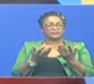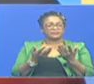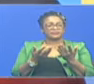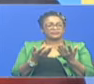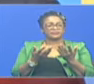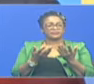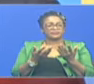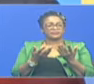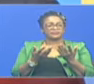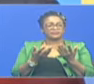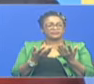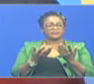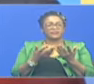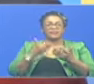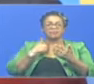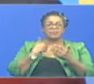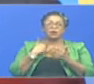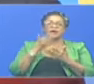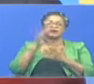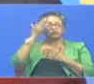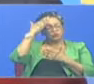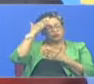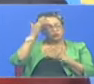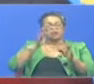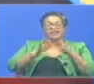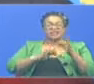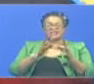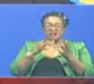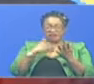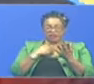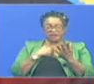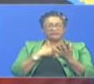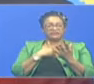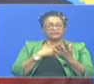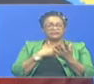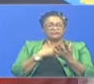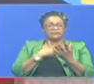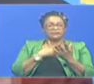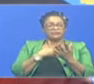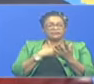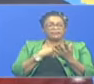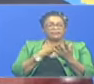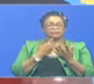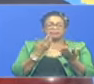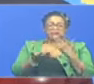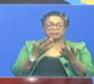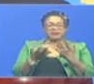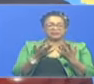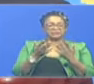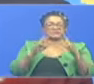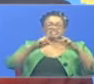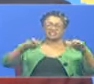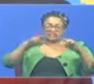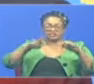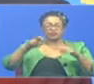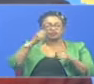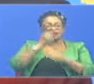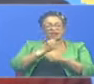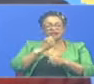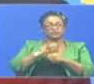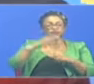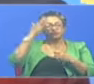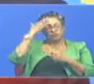RTV. Katibu, ningependa kujua kama kuna utafiti umefanyika kubaini mbona jinsia ya wanaume wanakadhamizwa sana na